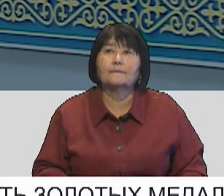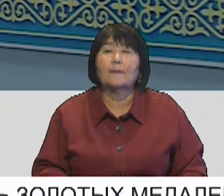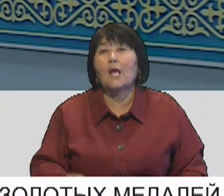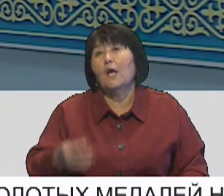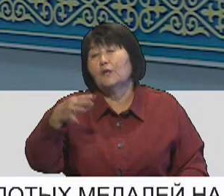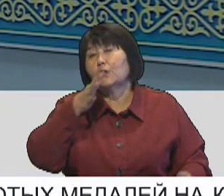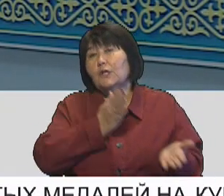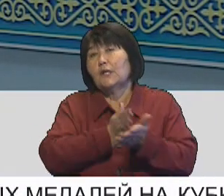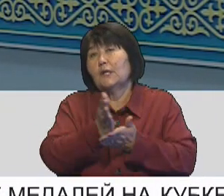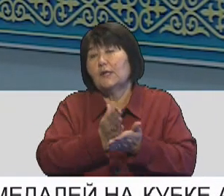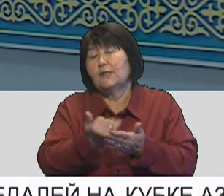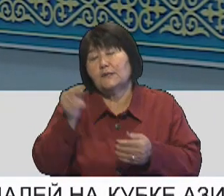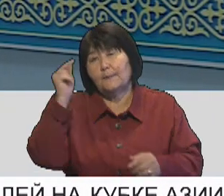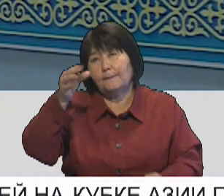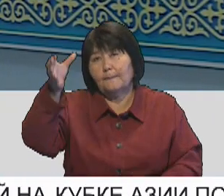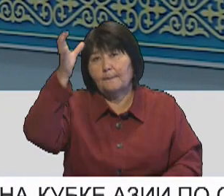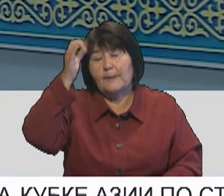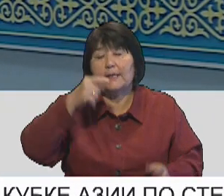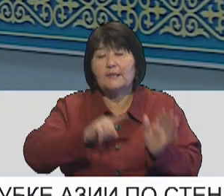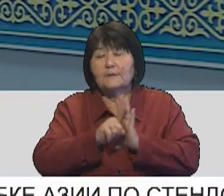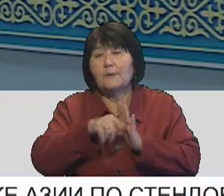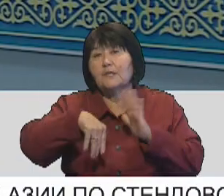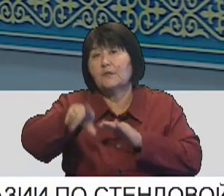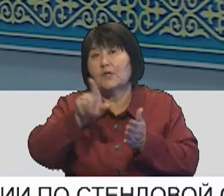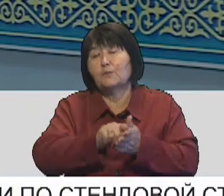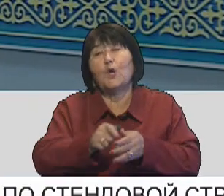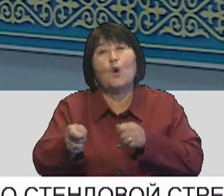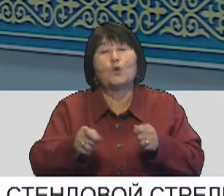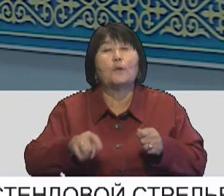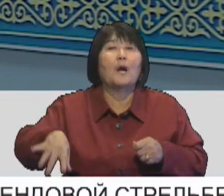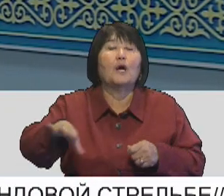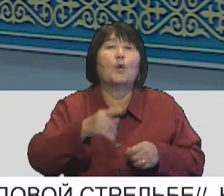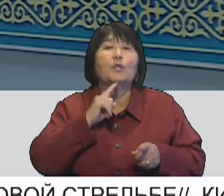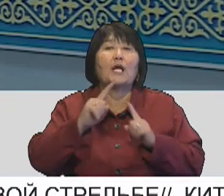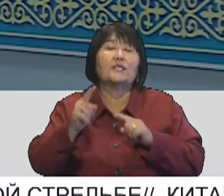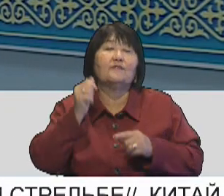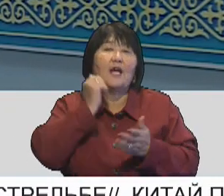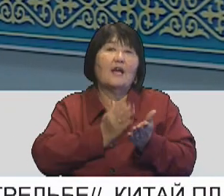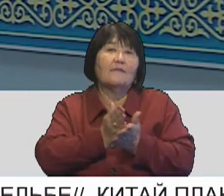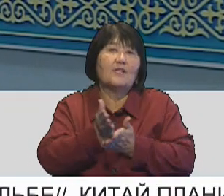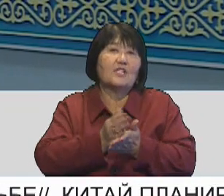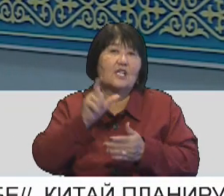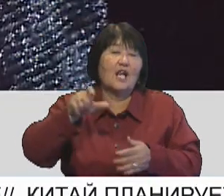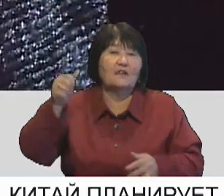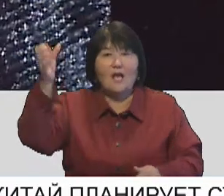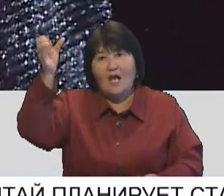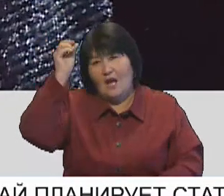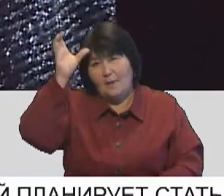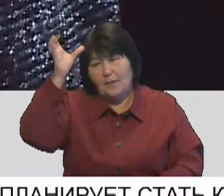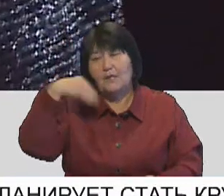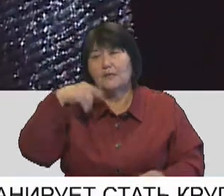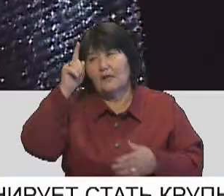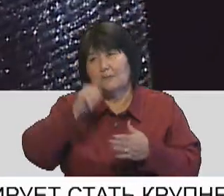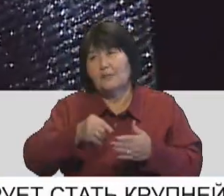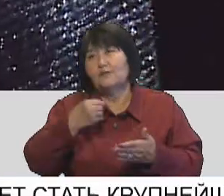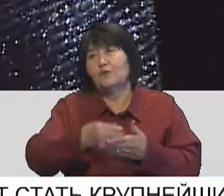40 лет проработала в сфере образования. С момента выхода на пенсию руковожу районным советом ветеранов образования. Я очень признательна за